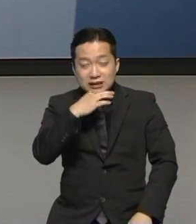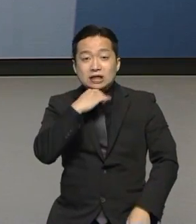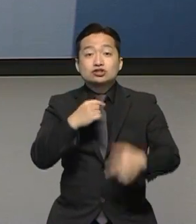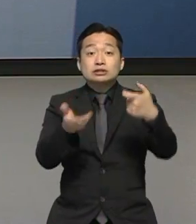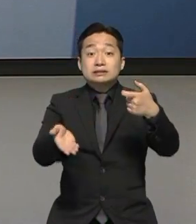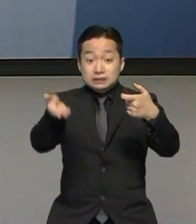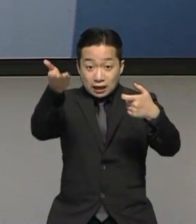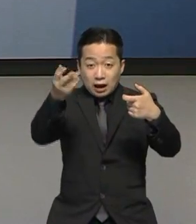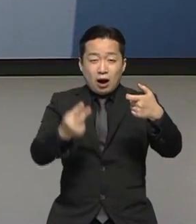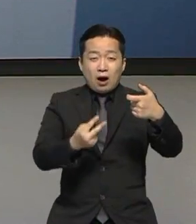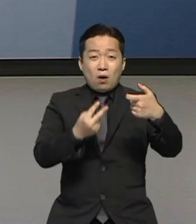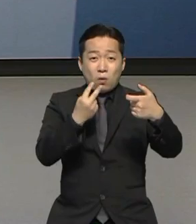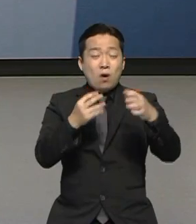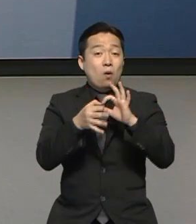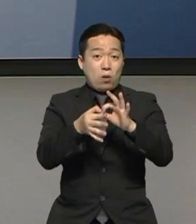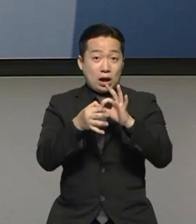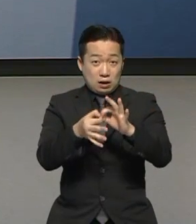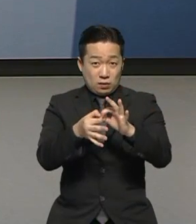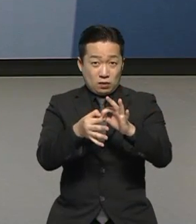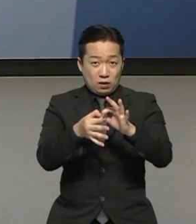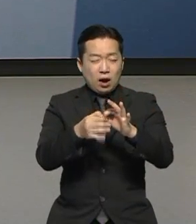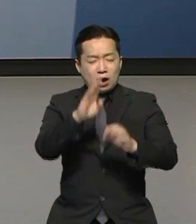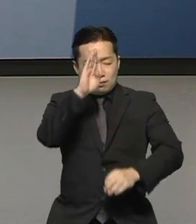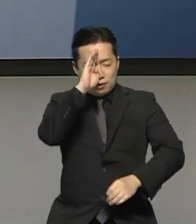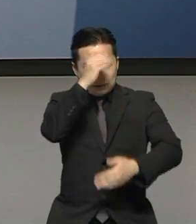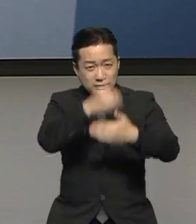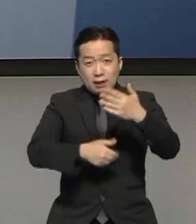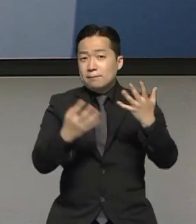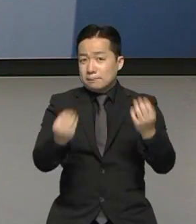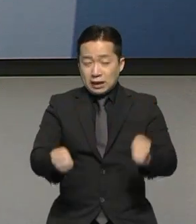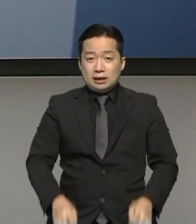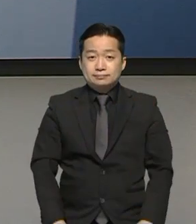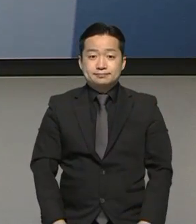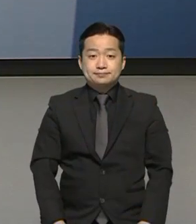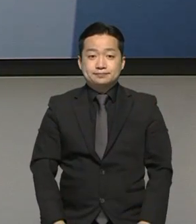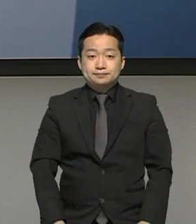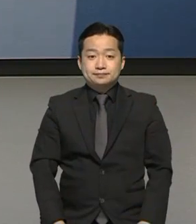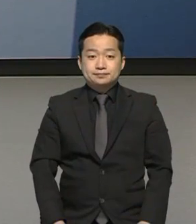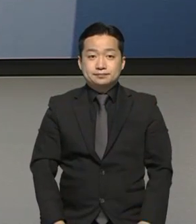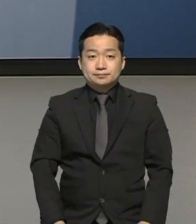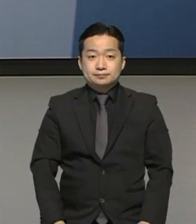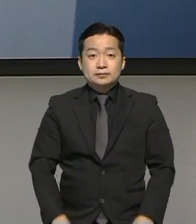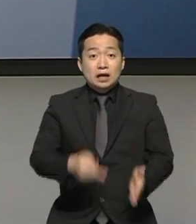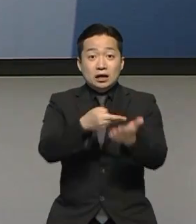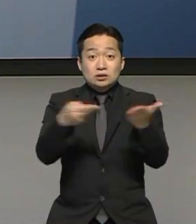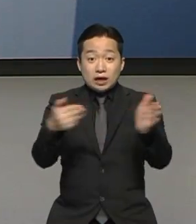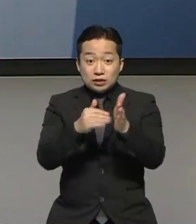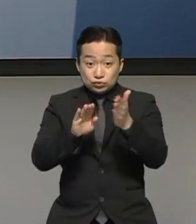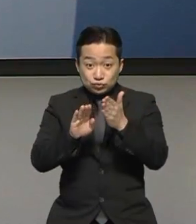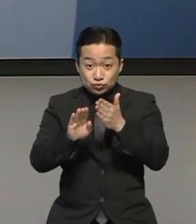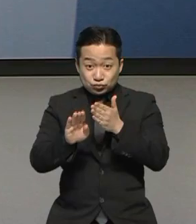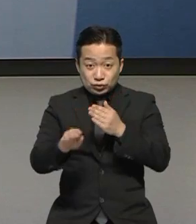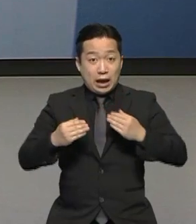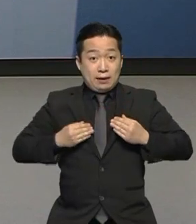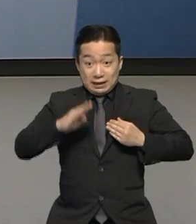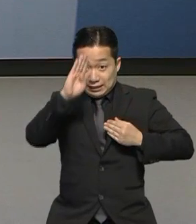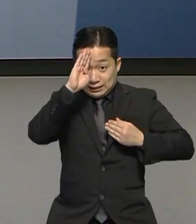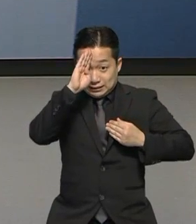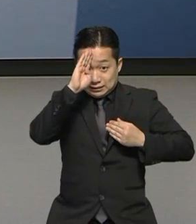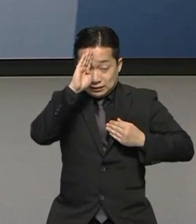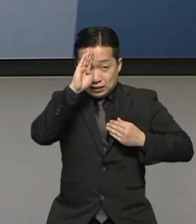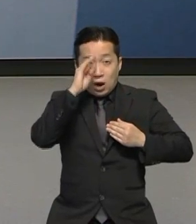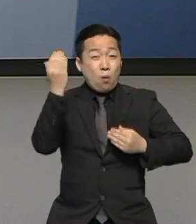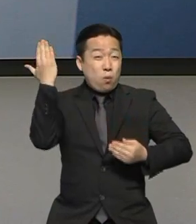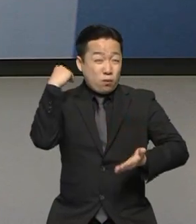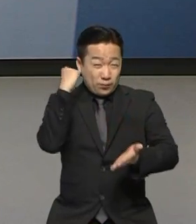60대 이상은 호흡기 관련 후유증이 많았습니다. 폐기능은 퇴원 직후 정상치의 58%까지